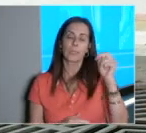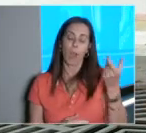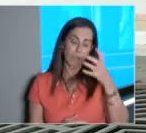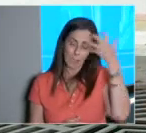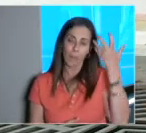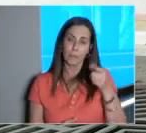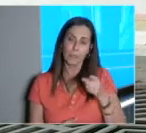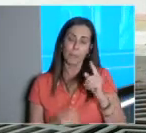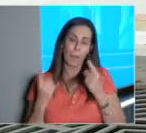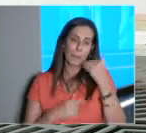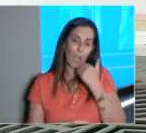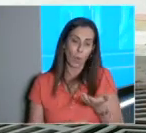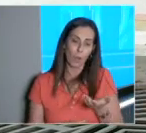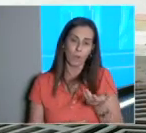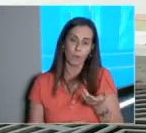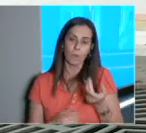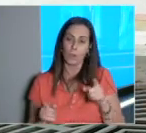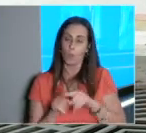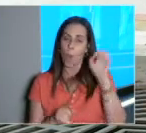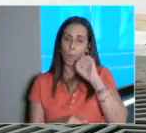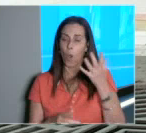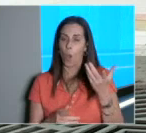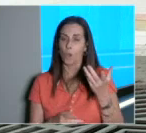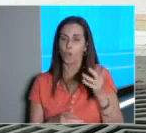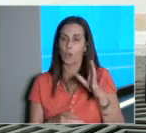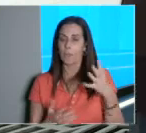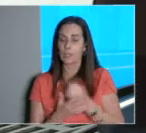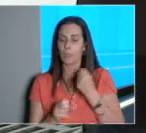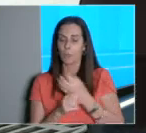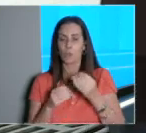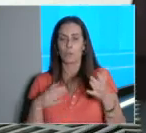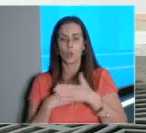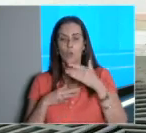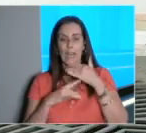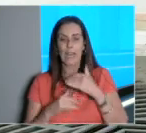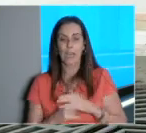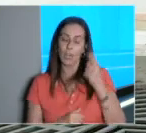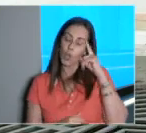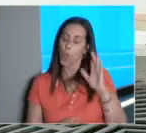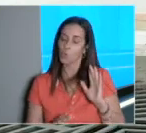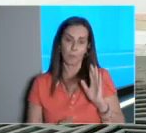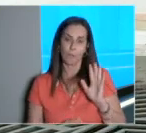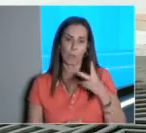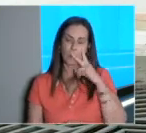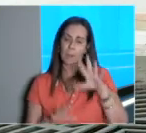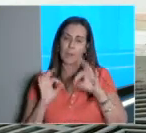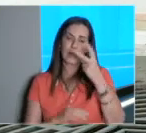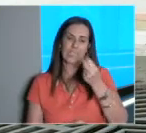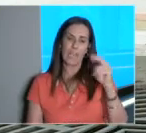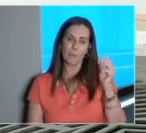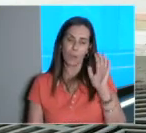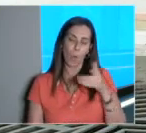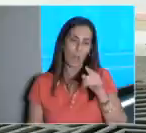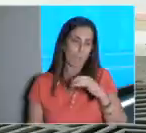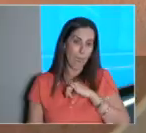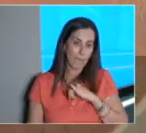נבחר, אז זה היה במקרה הגרוע, גרוע כמו אובמה, או שהוא עם הילרי, הוא היה מצליח לעשות משהו אחר, אולי? לדעתי, לא יודע. תשמע, בוא נראה מי יבחר ב-2020,